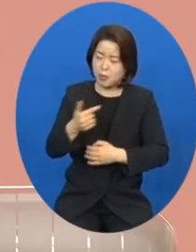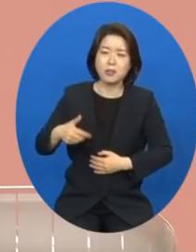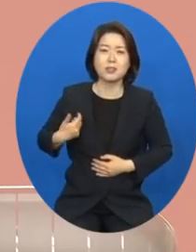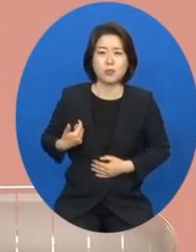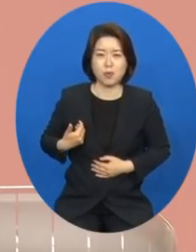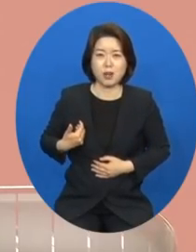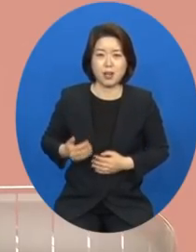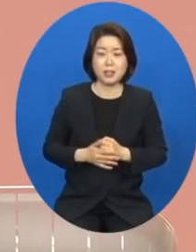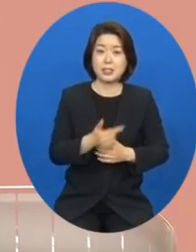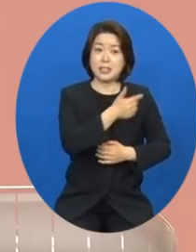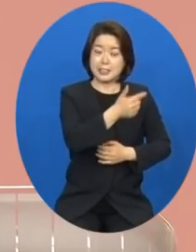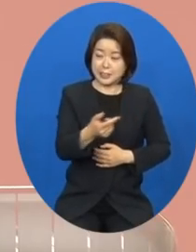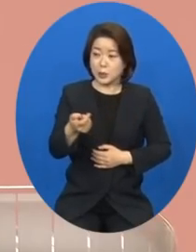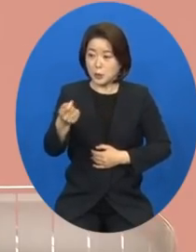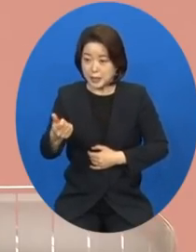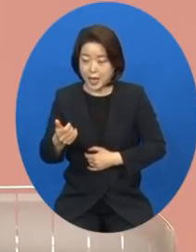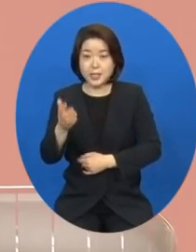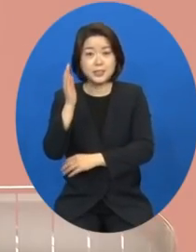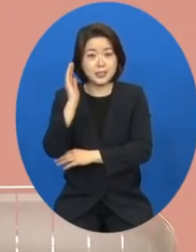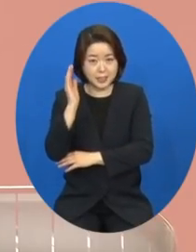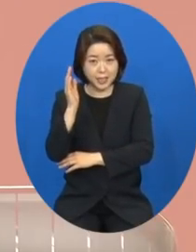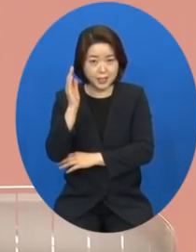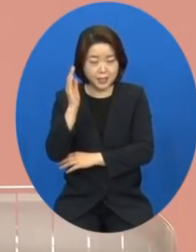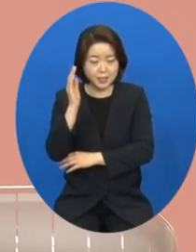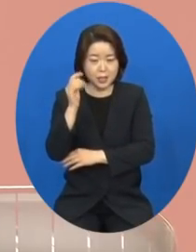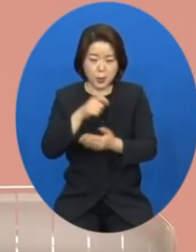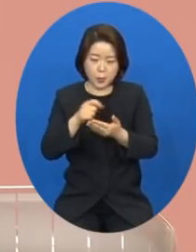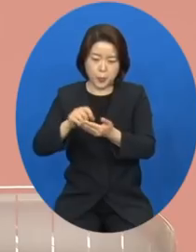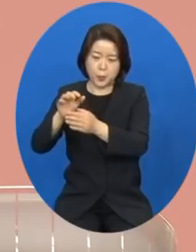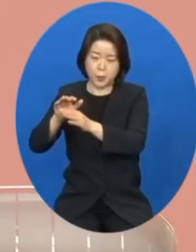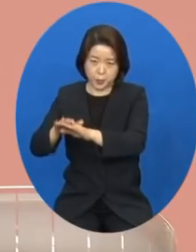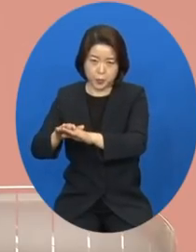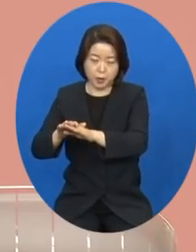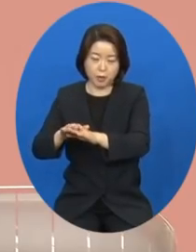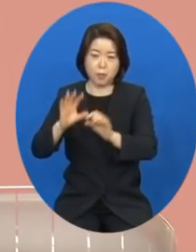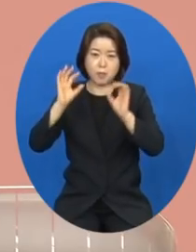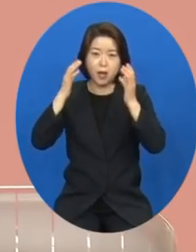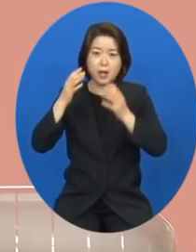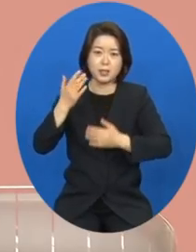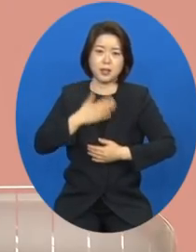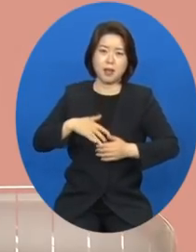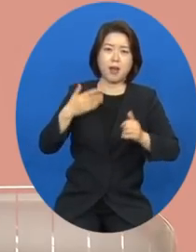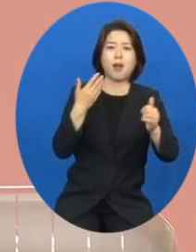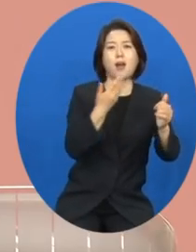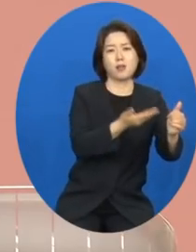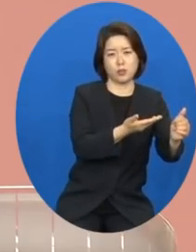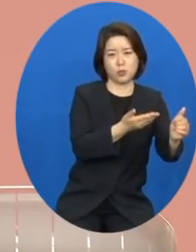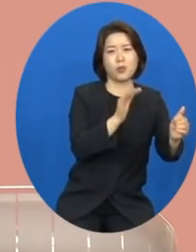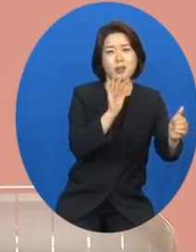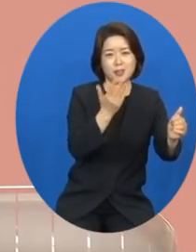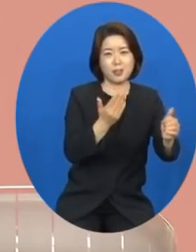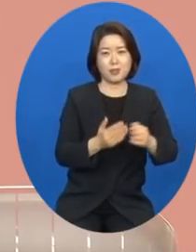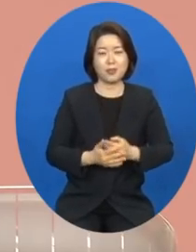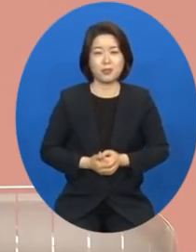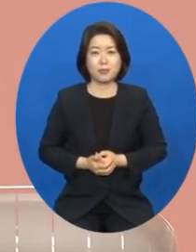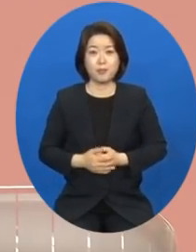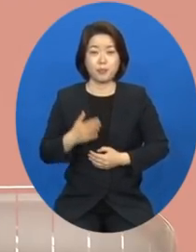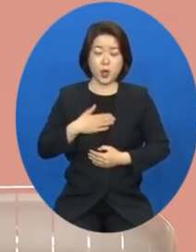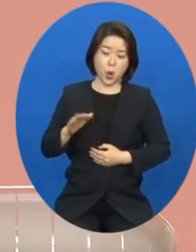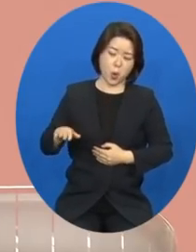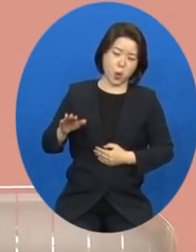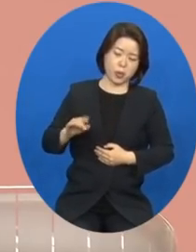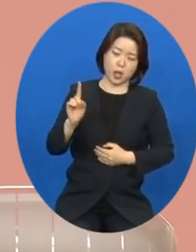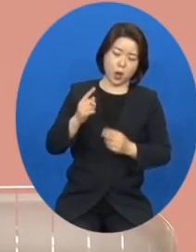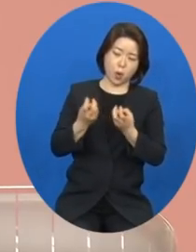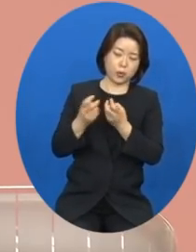그런 크고 작은 이야기들을 남겨두었다가 아이들에게 들려 주라는 것입니다 저는 어릴적에 어떻게 믿음을